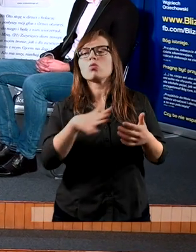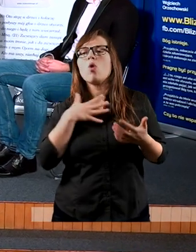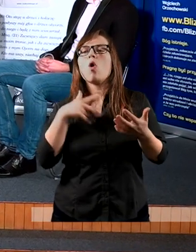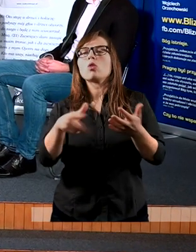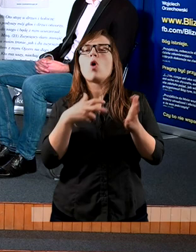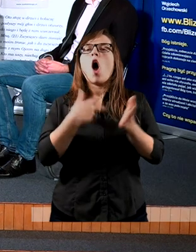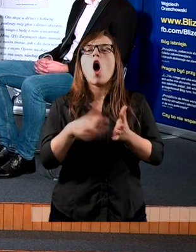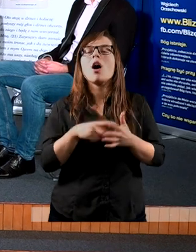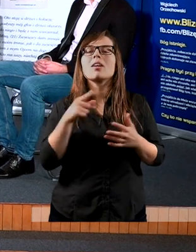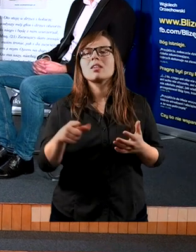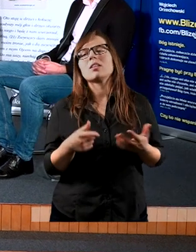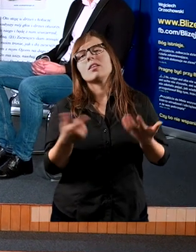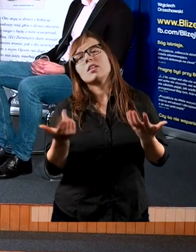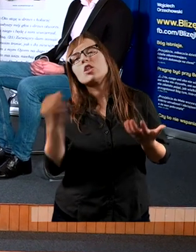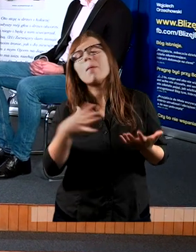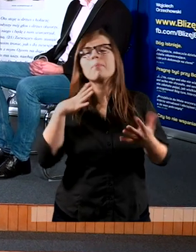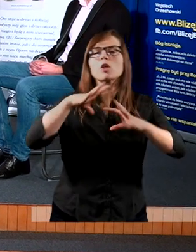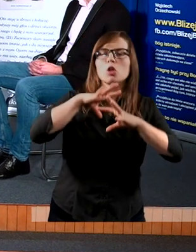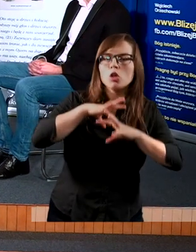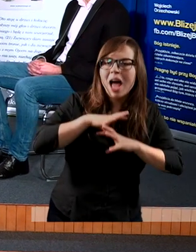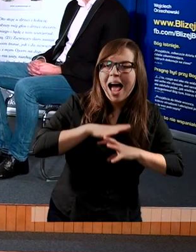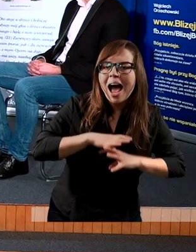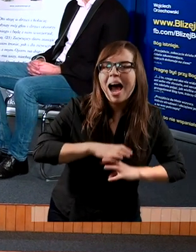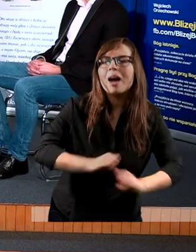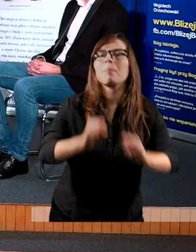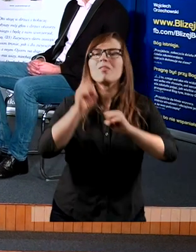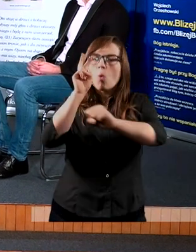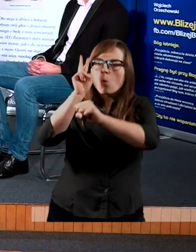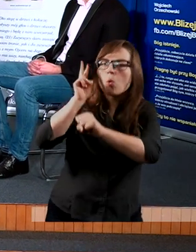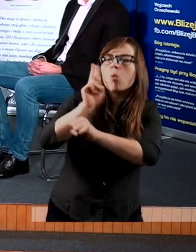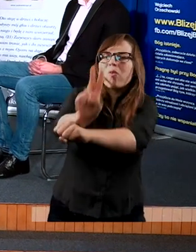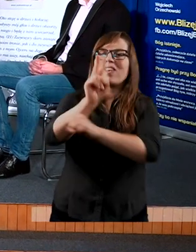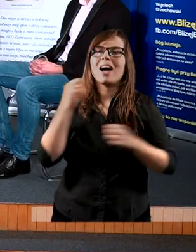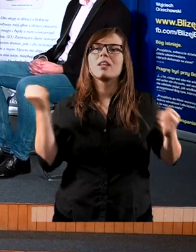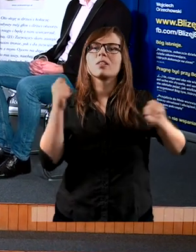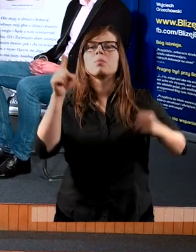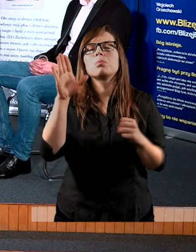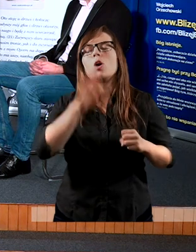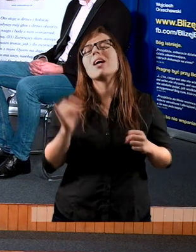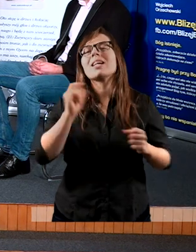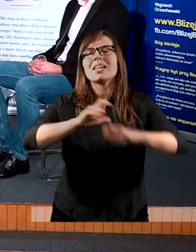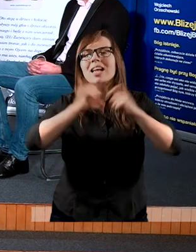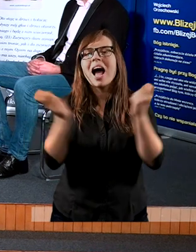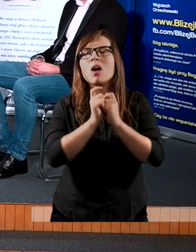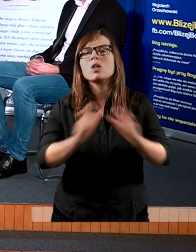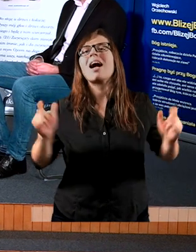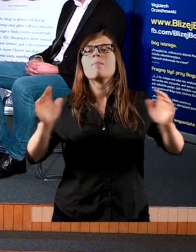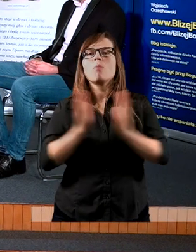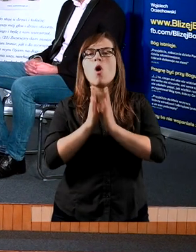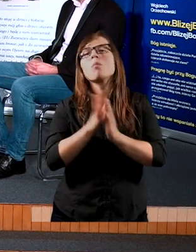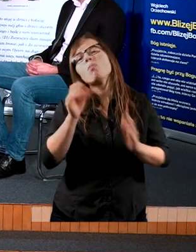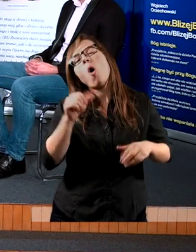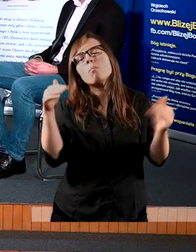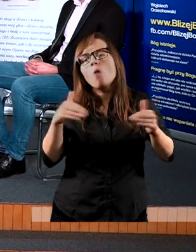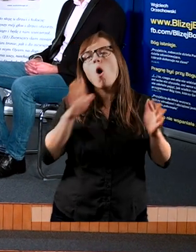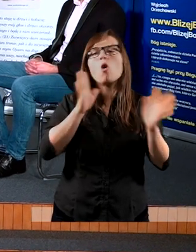prostu... Musimy być cierpliwi. Musimy być cierpliwi, musimy ufać i cały czas się modlić, bo być